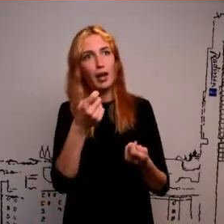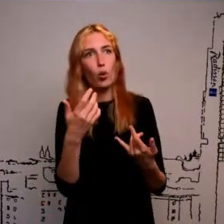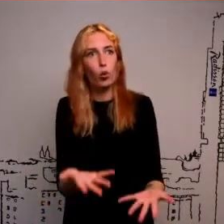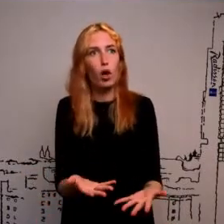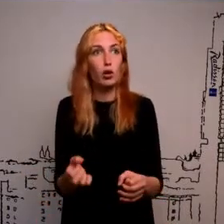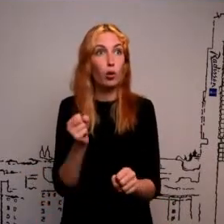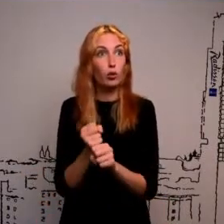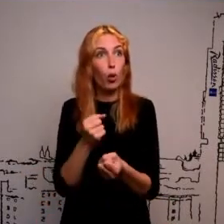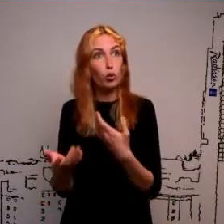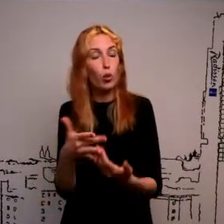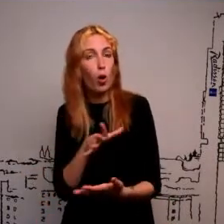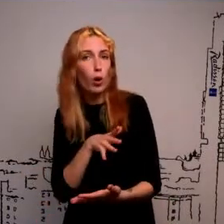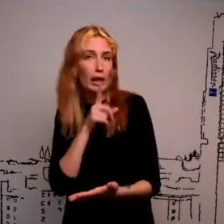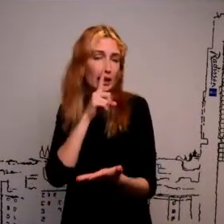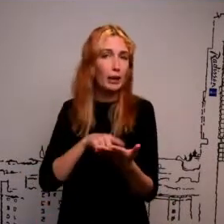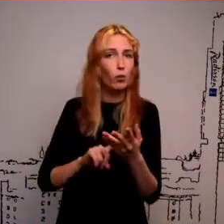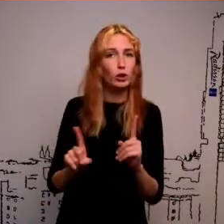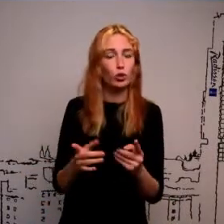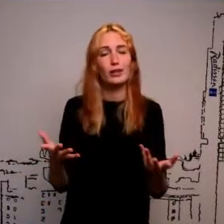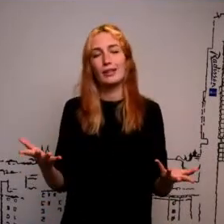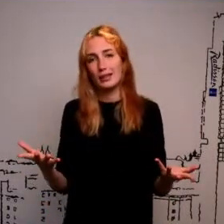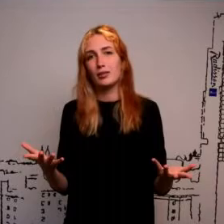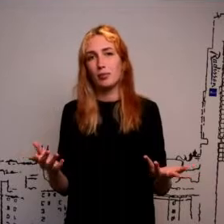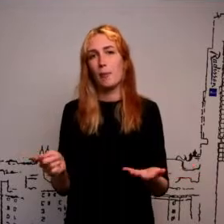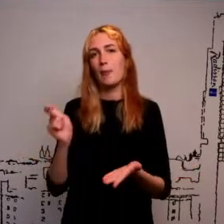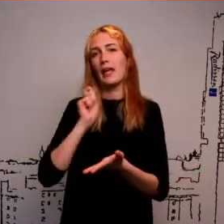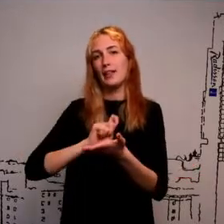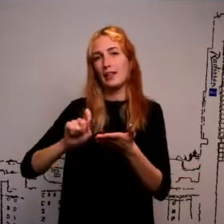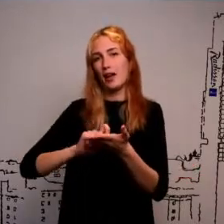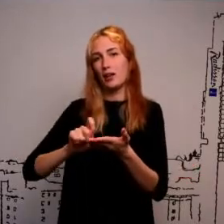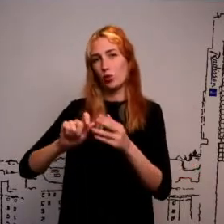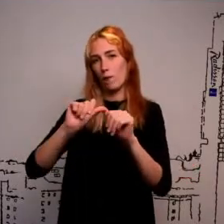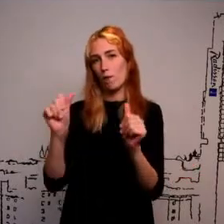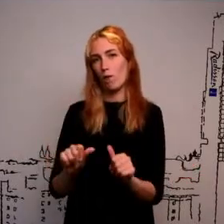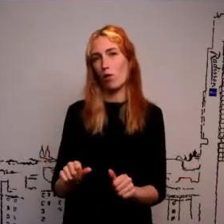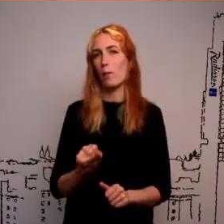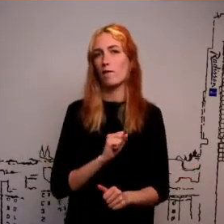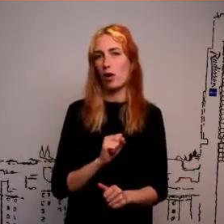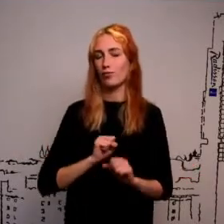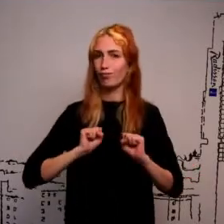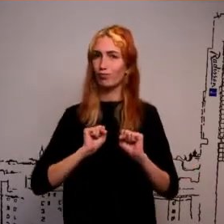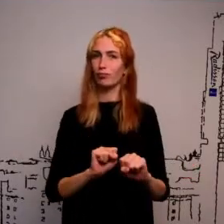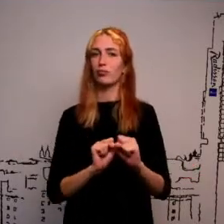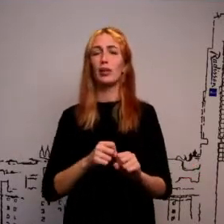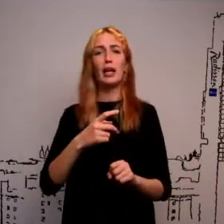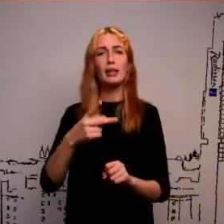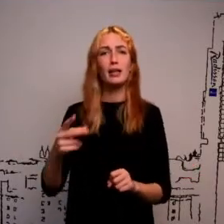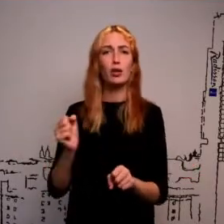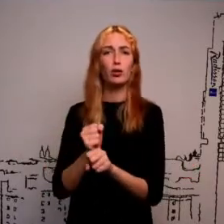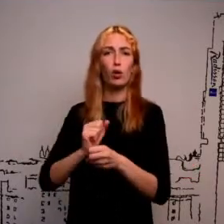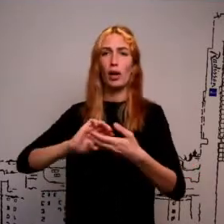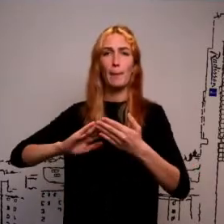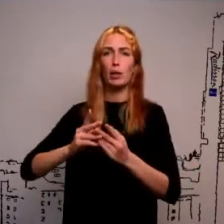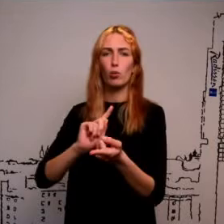tingimustel see oli ja nii edasi. Et siis on nagu ikkagi kirjaliku taasesitava vormi. Ja kõik muud töölepingu muudatused